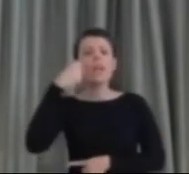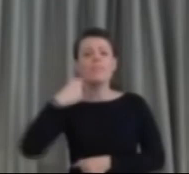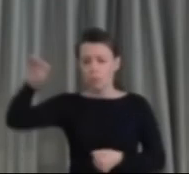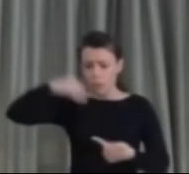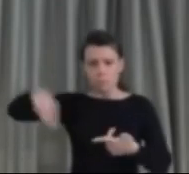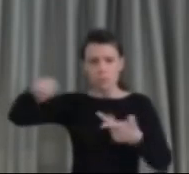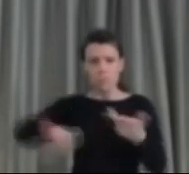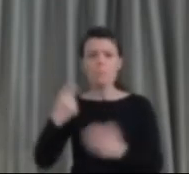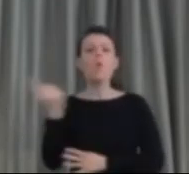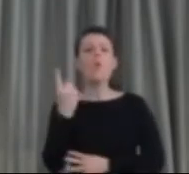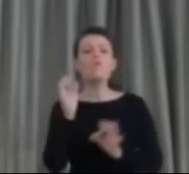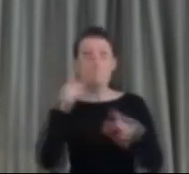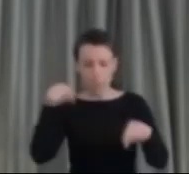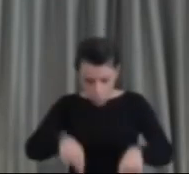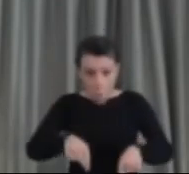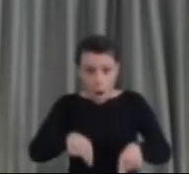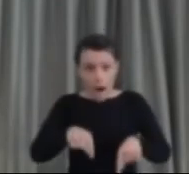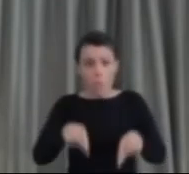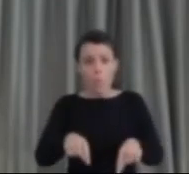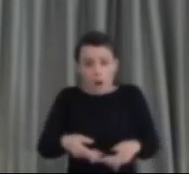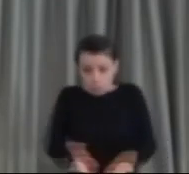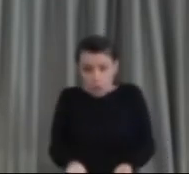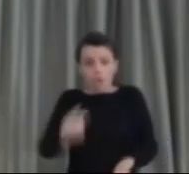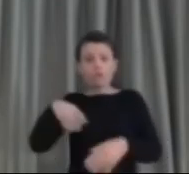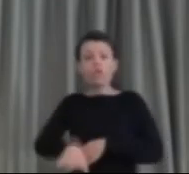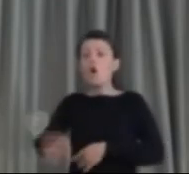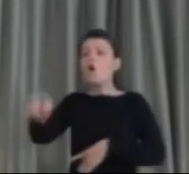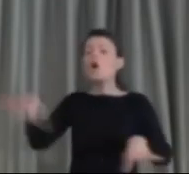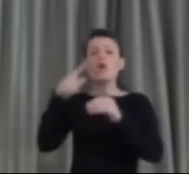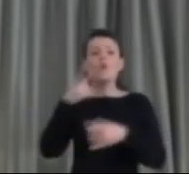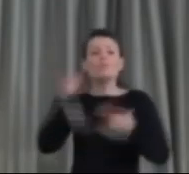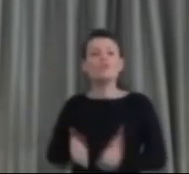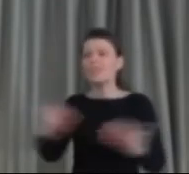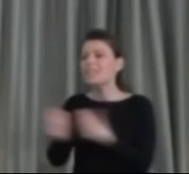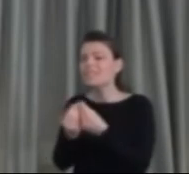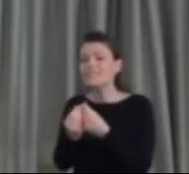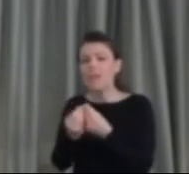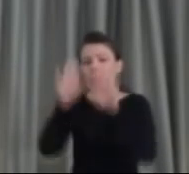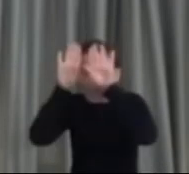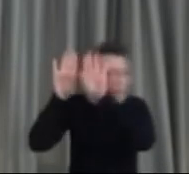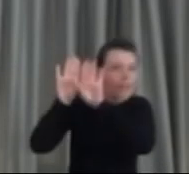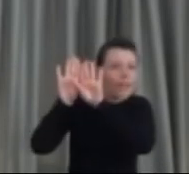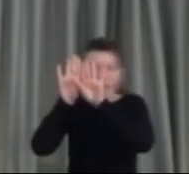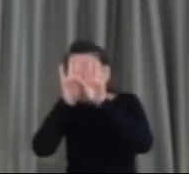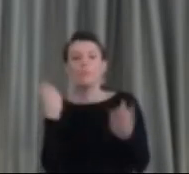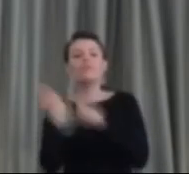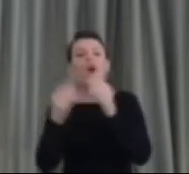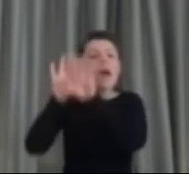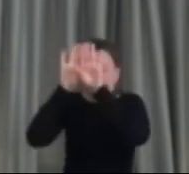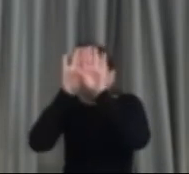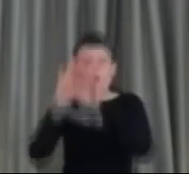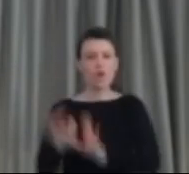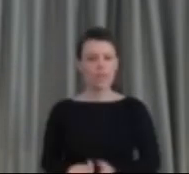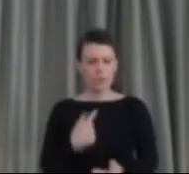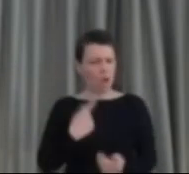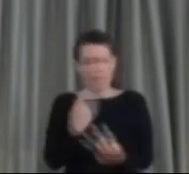veniva con i bambini anche qua sotto a giocare a nascondino. E allora questo non va bene, non va bene perché oggi ci sono dieci